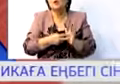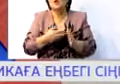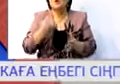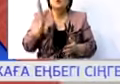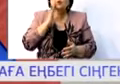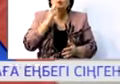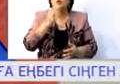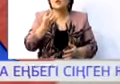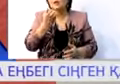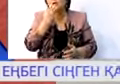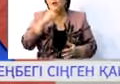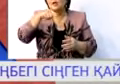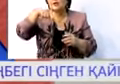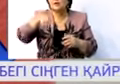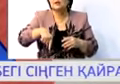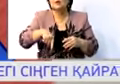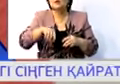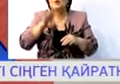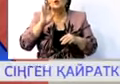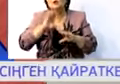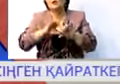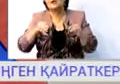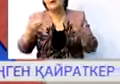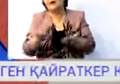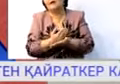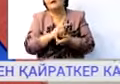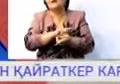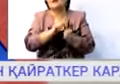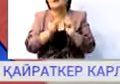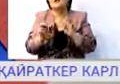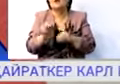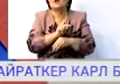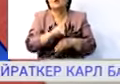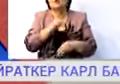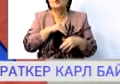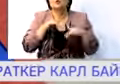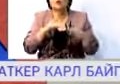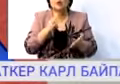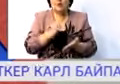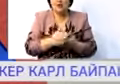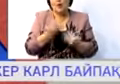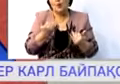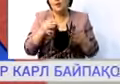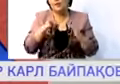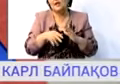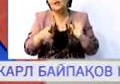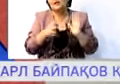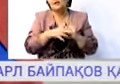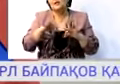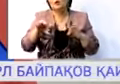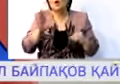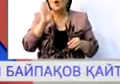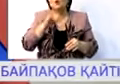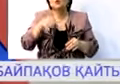су және кәріз су жүйелері қайта жаңғырту жұмыстары жүргізілді жүйелерінде. Оның ішінде 8 жоба ауыз